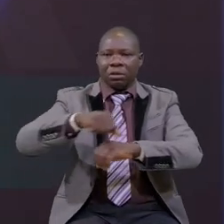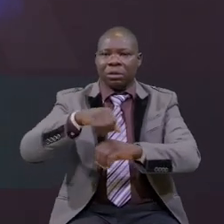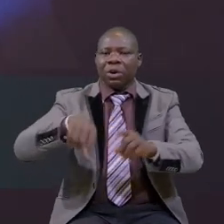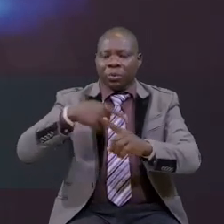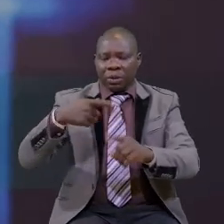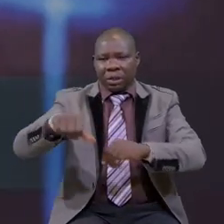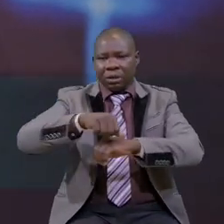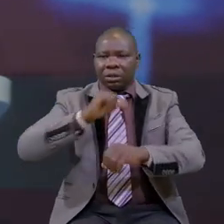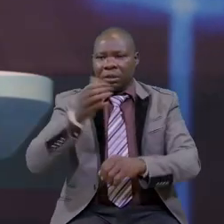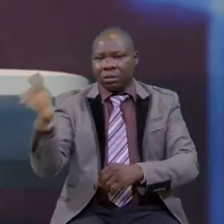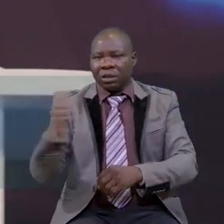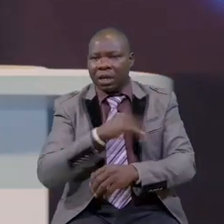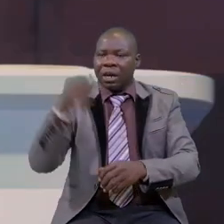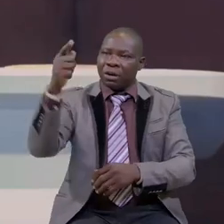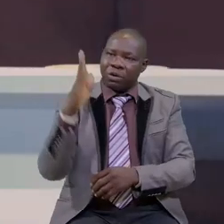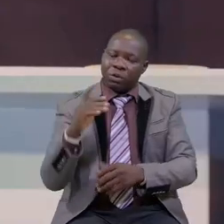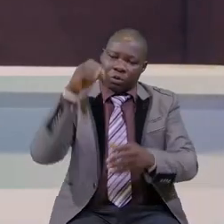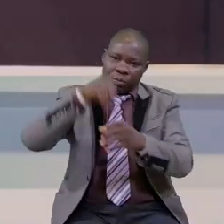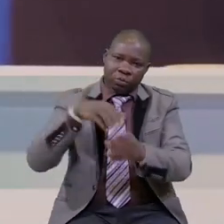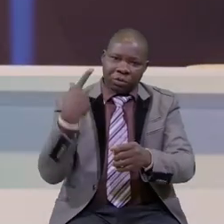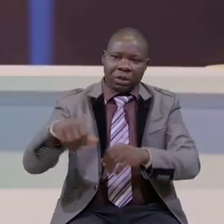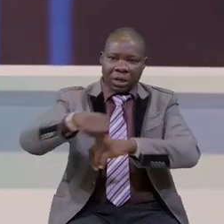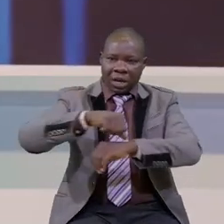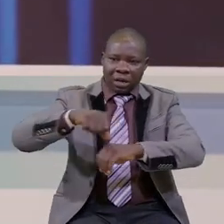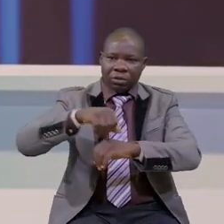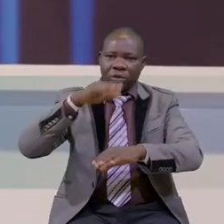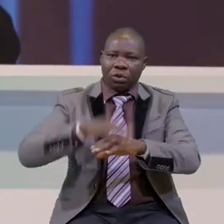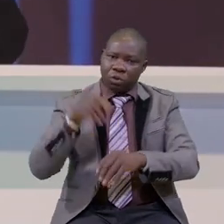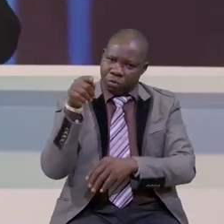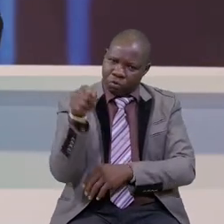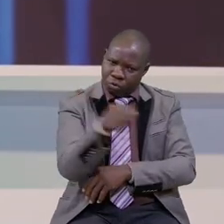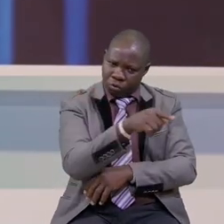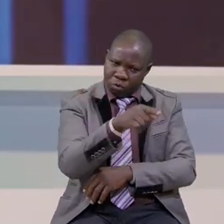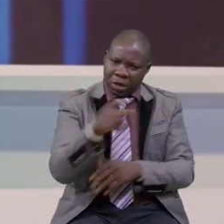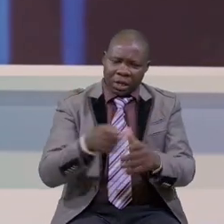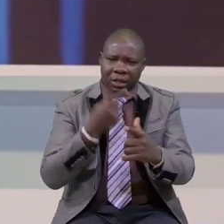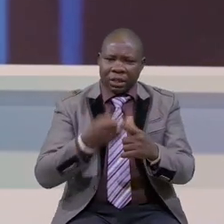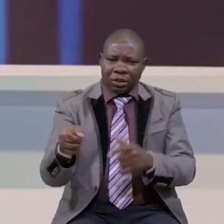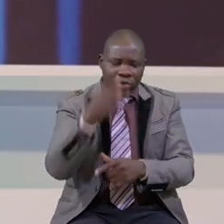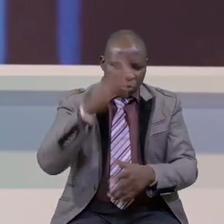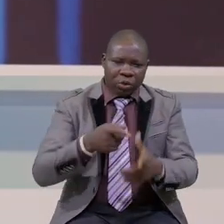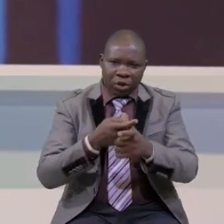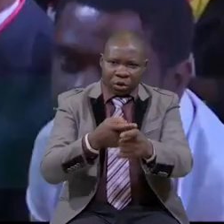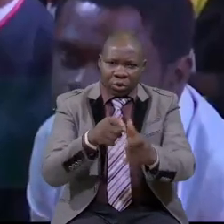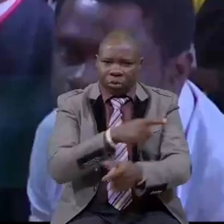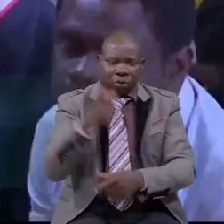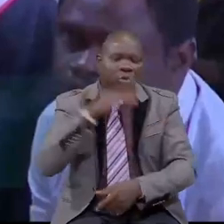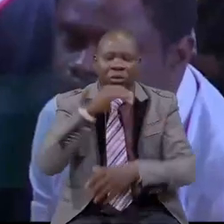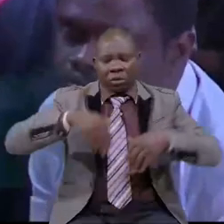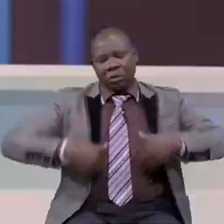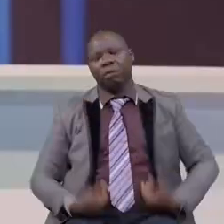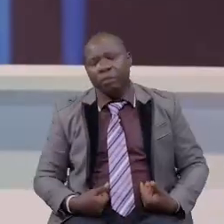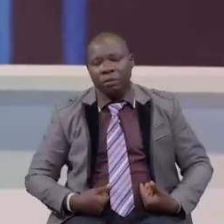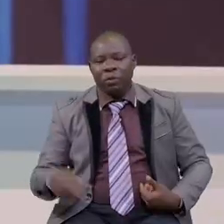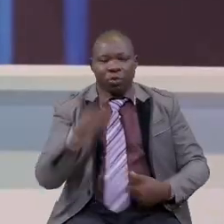l'onction est là, et Dieu met l'onction en vous, alors vous allez courir, vous ne serez pas